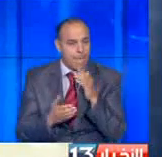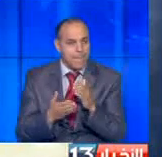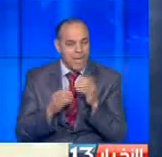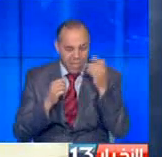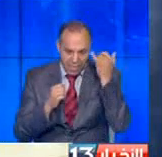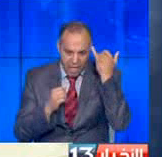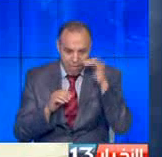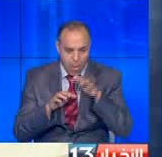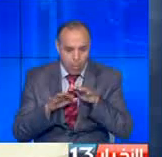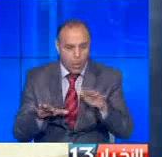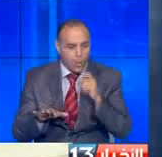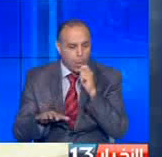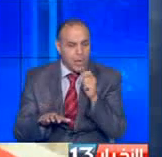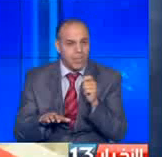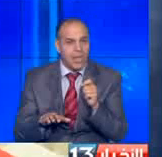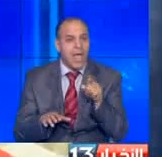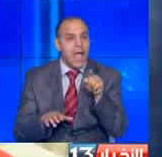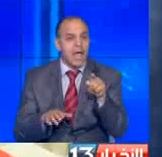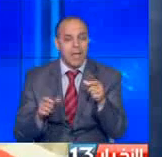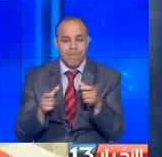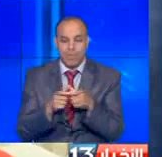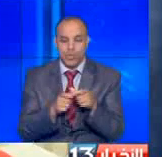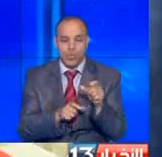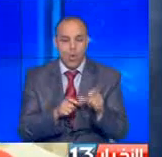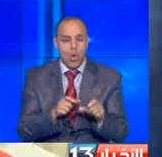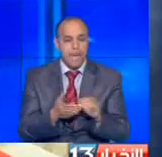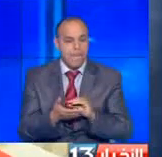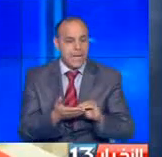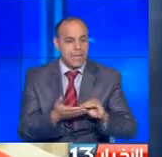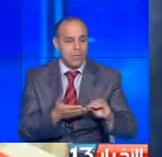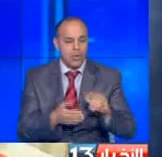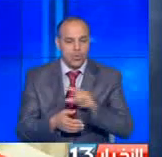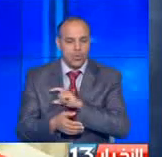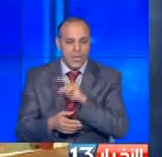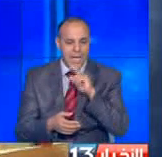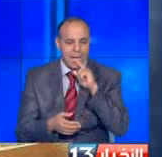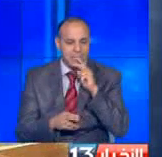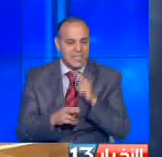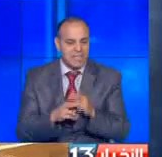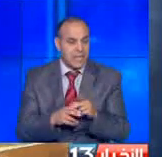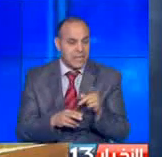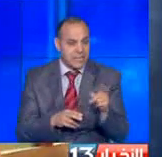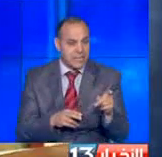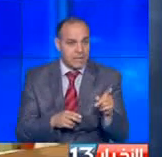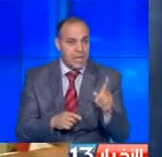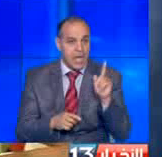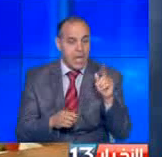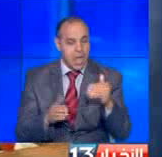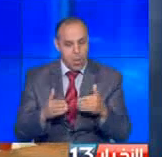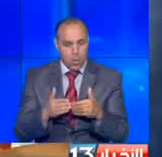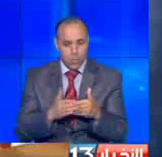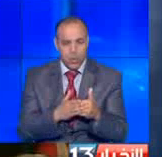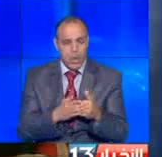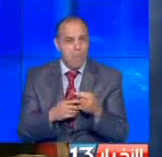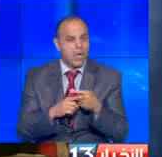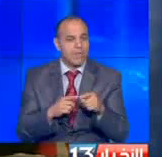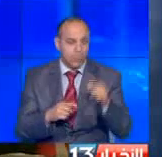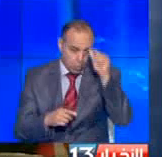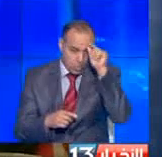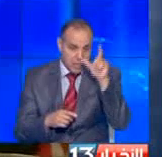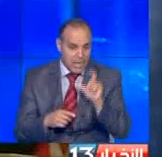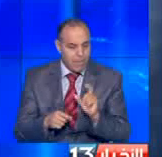ثقافه التحكيم عبر انشاء مجموعه من المكاتب في سوسه و صفاقس على امل الوصول الى مختلف ولايات